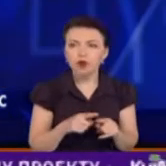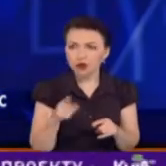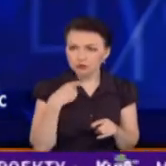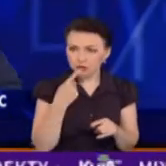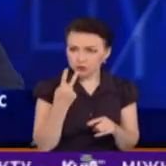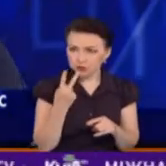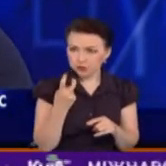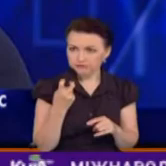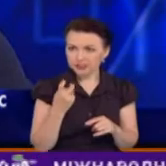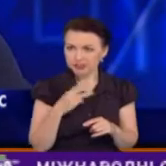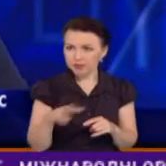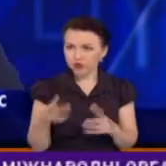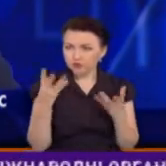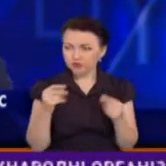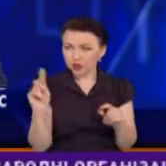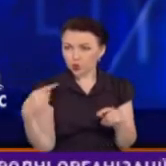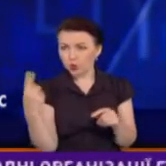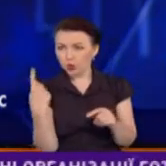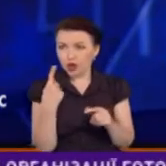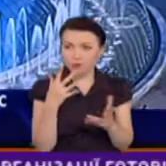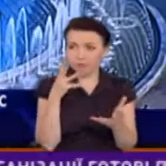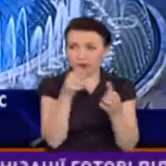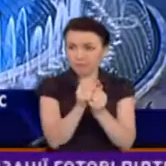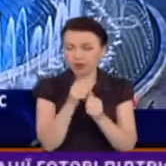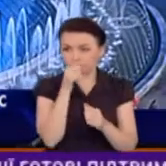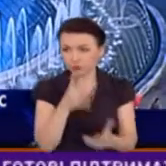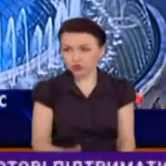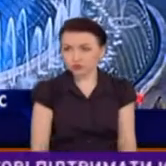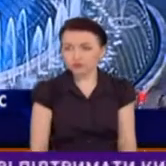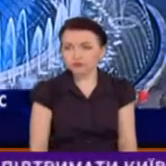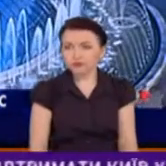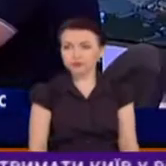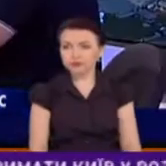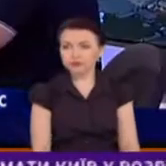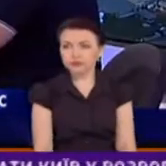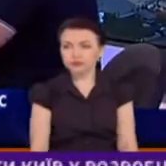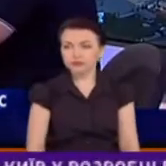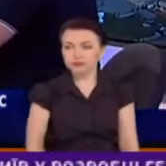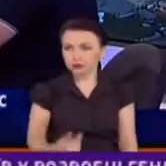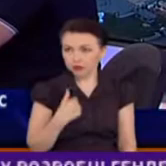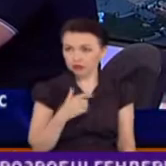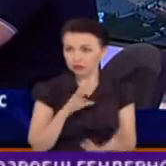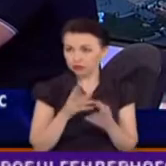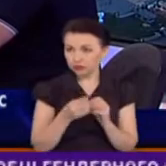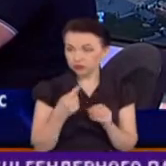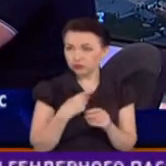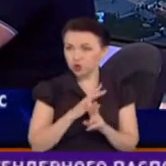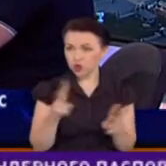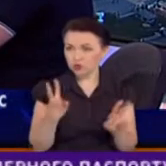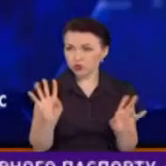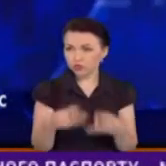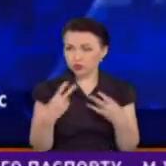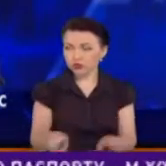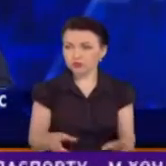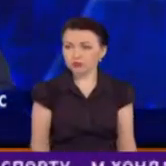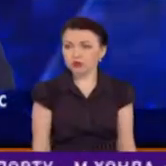що 200 мільйонів в день гуляє, ніяк не можуть звести кінці... Ну, вони ж не зробили цього. Значить, з чого я роблю висновок? Що нікому це не було потрібно, просто,